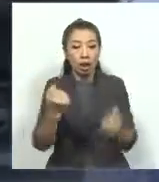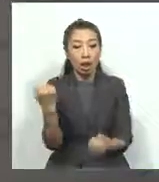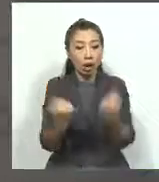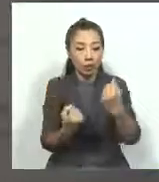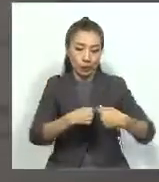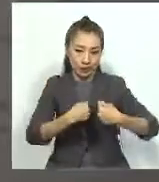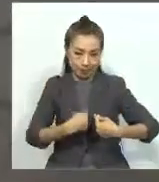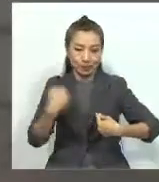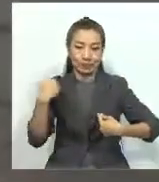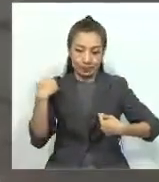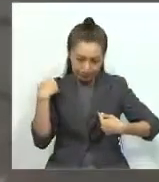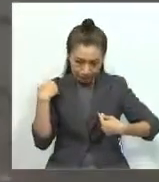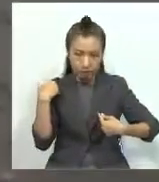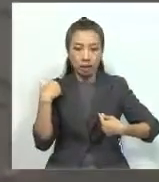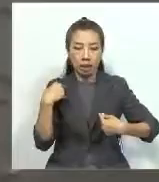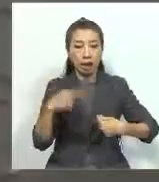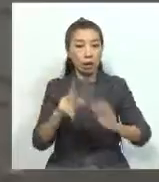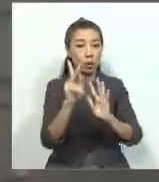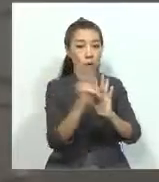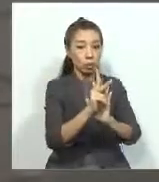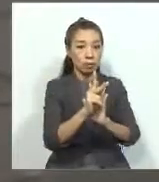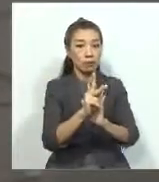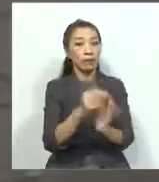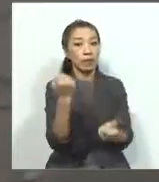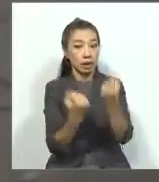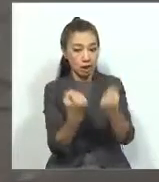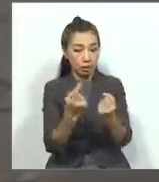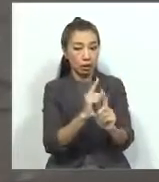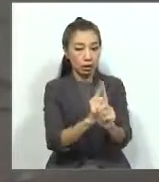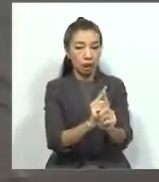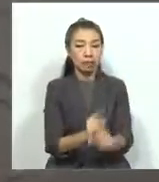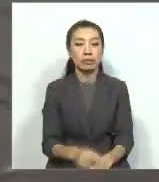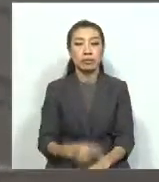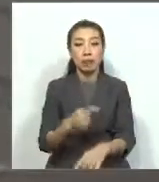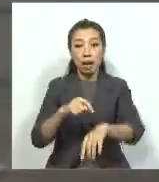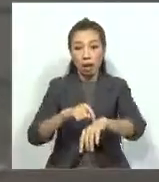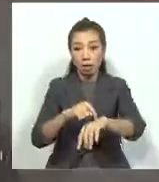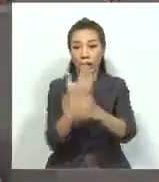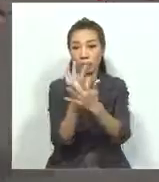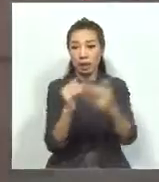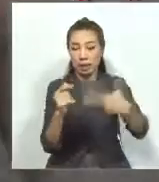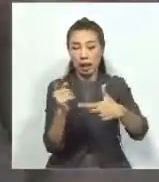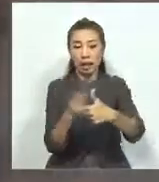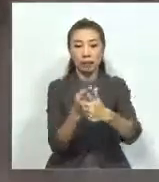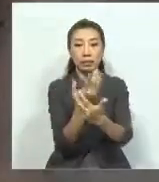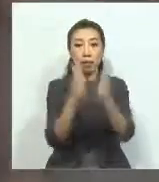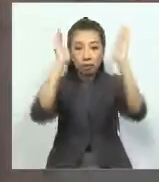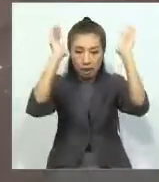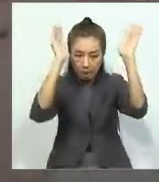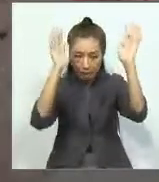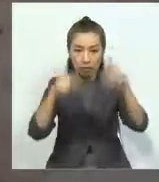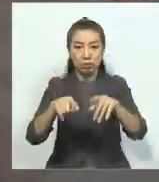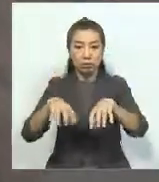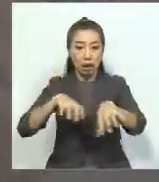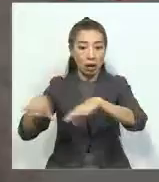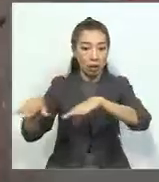ำใจรักษาวินัยจราจรโดยแบ่งเป็น3ช่วงด้วยกันนะคะก็คือประชาสัมพันธ์เตรียมความพร้อมและการรณรงค์